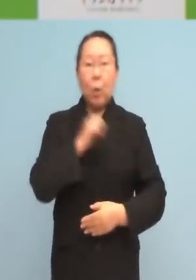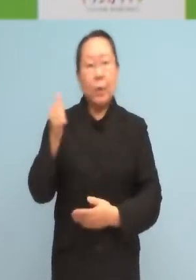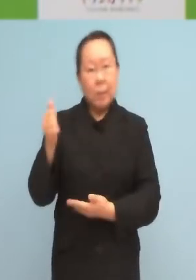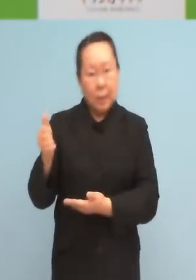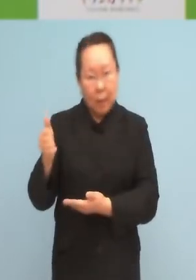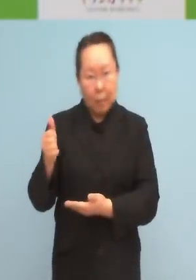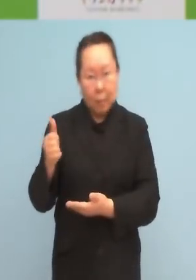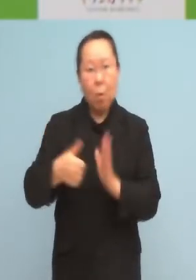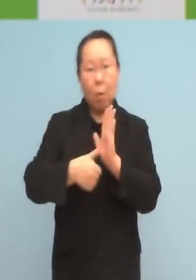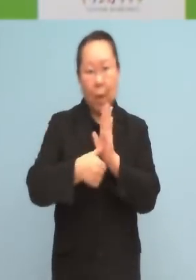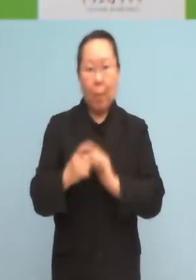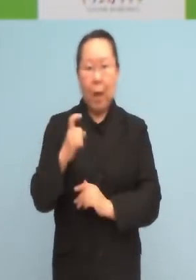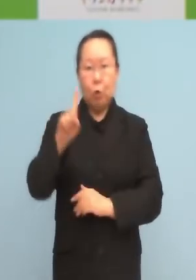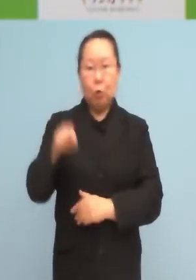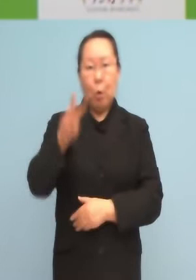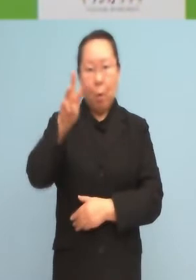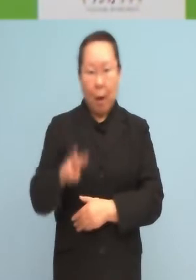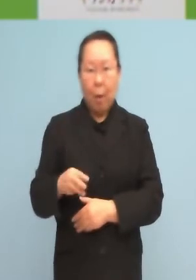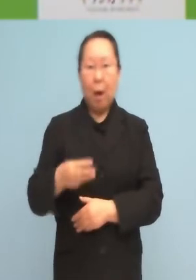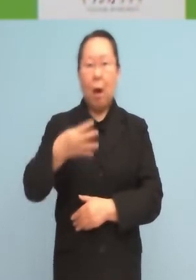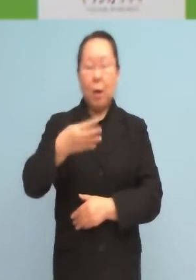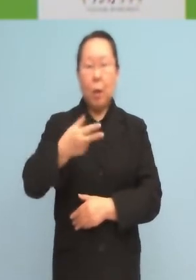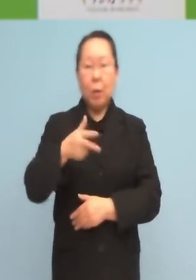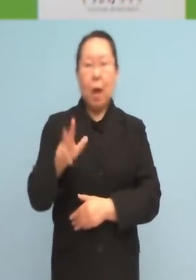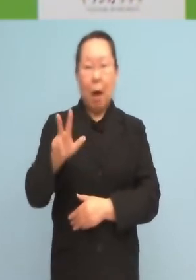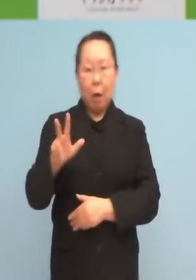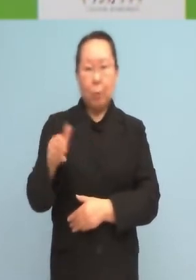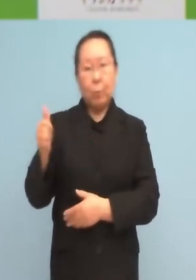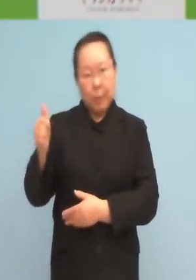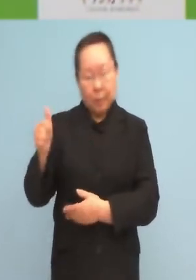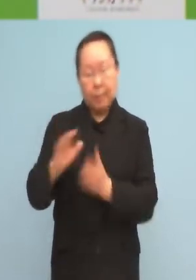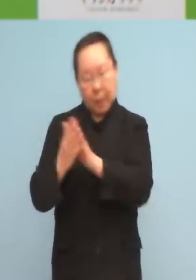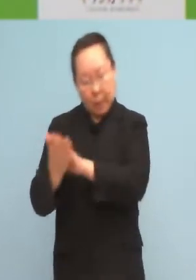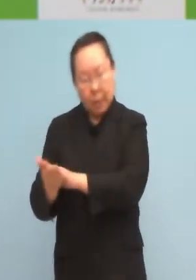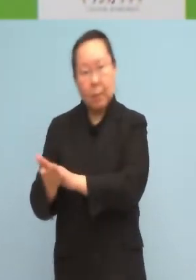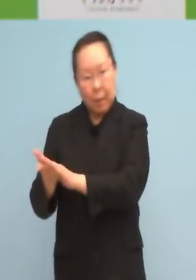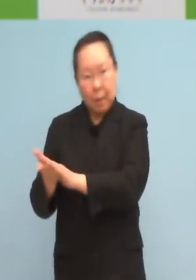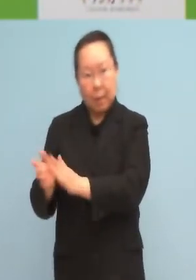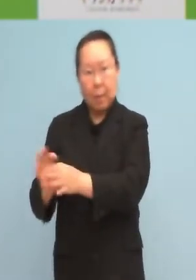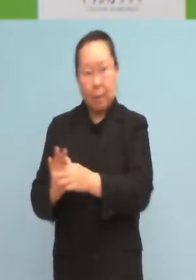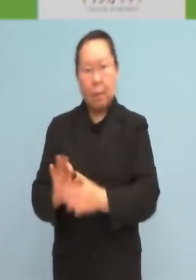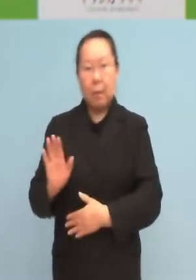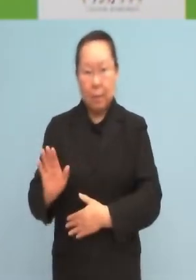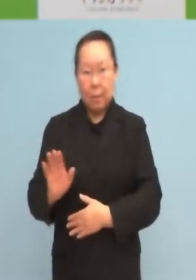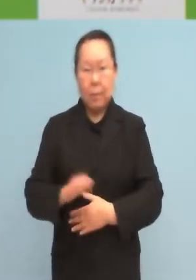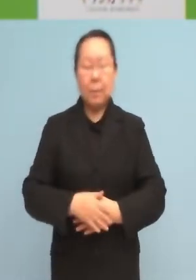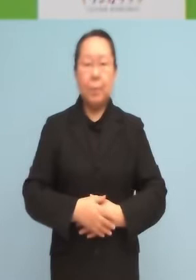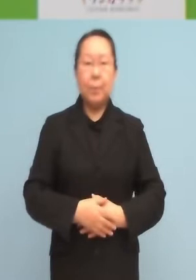ゃった布川義晴道会議員さんのご逝去についてで、あります